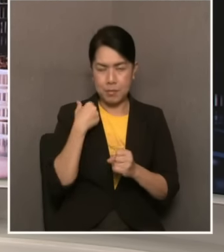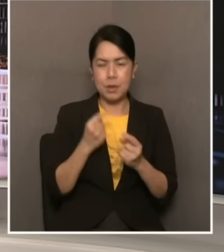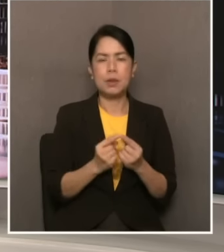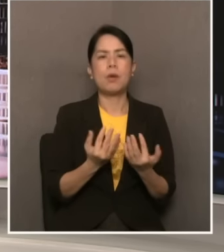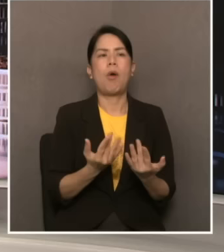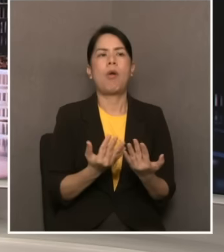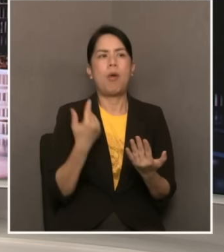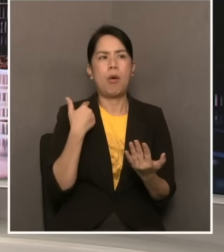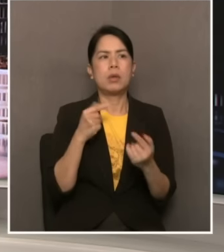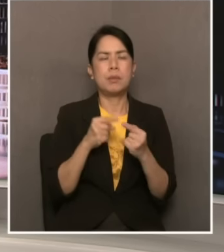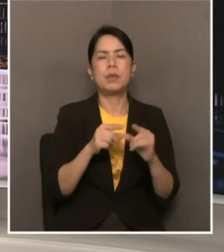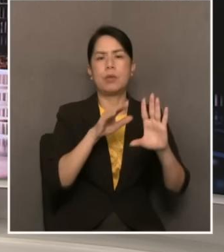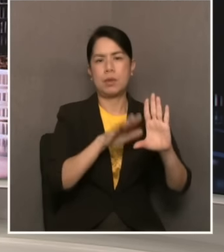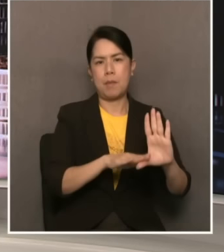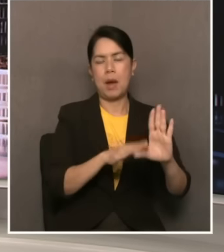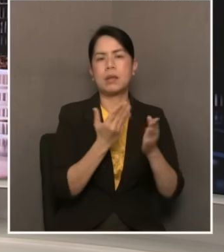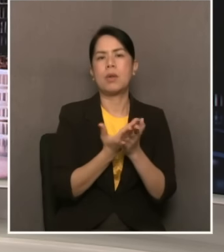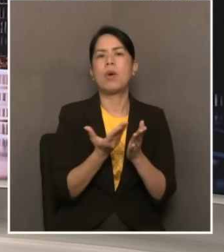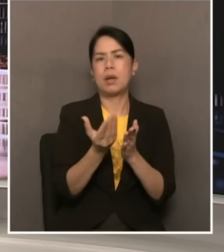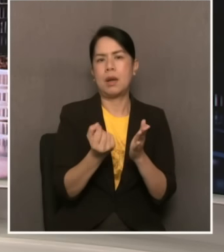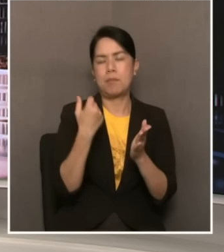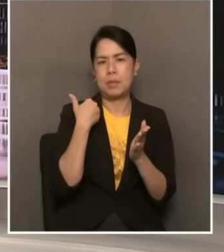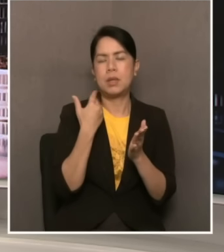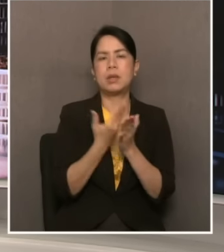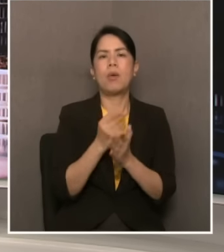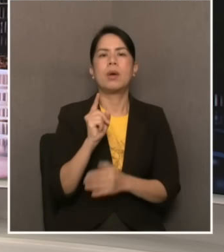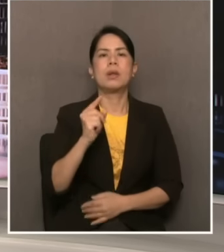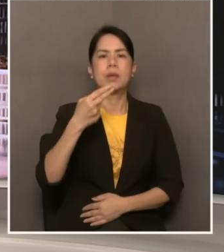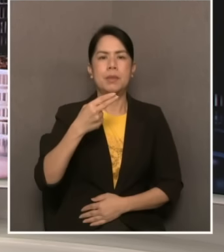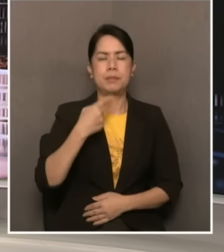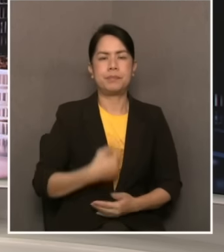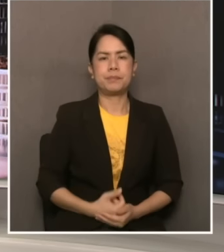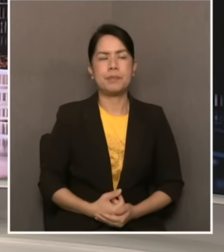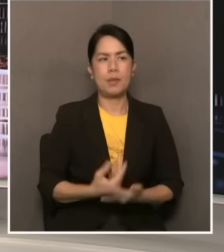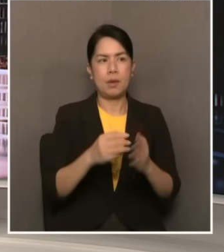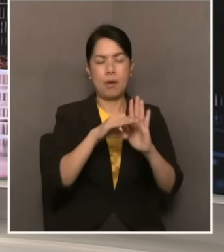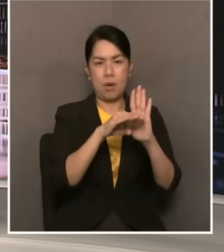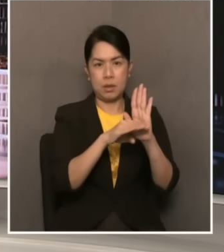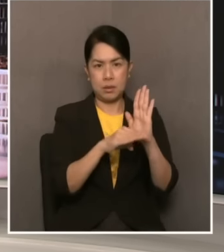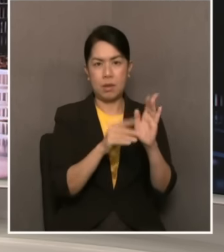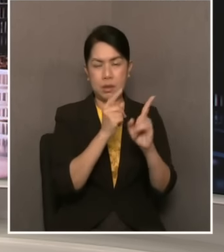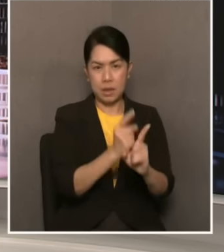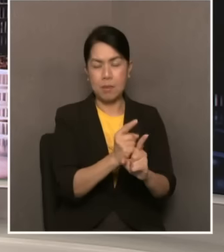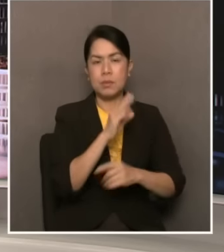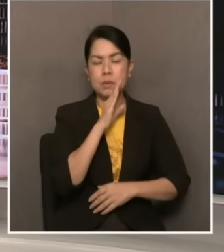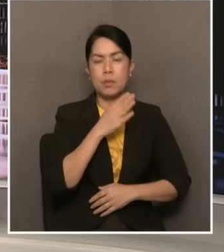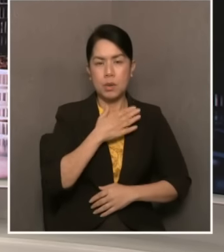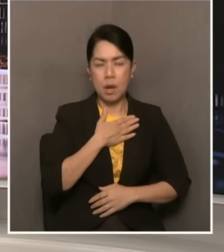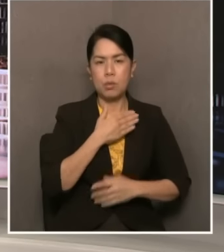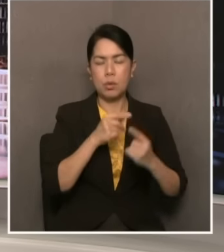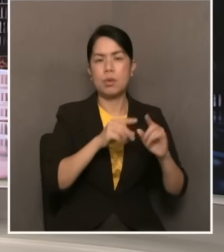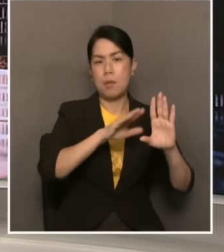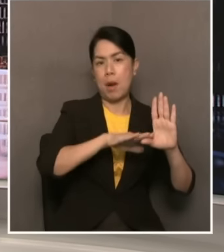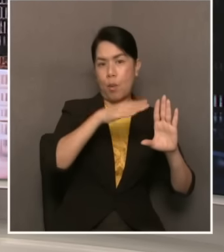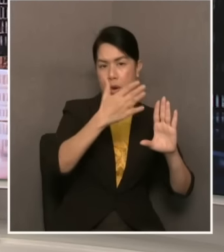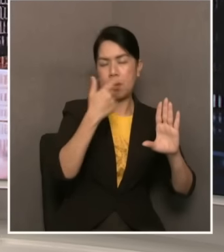เข้าไป ลงทะเบียนรบสิธิเงินดจิทัล1,000 บาทกันได้เลยนะคะนี่คอสำหรบคนที่สามารถยงยนตวตนผ่านทาง